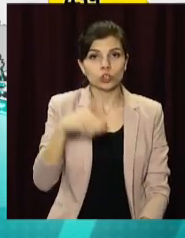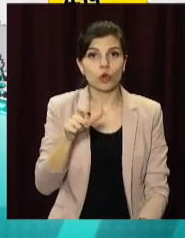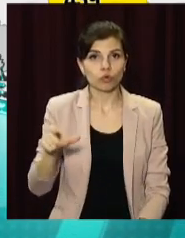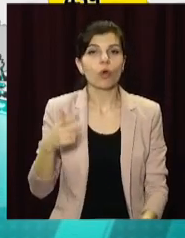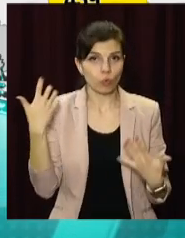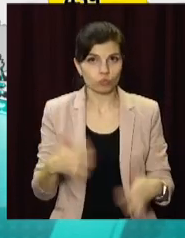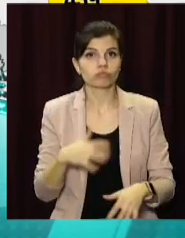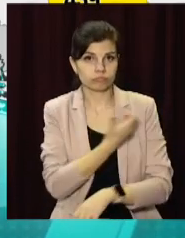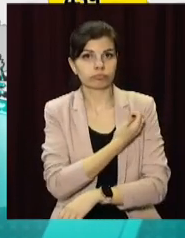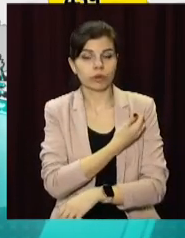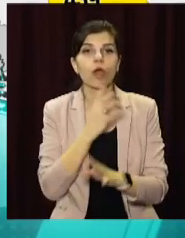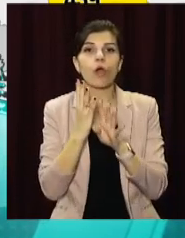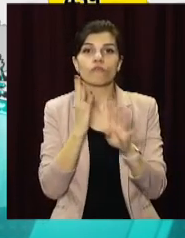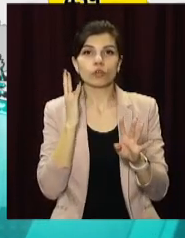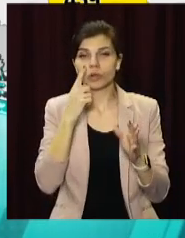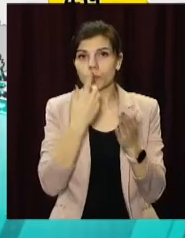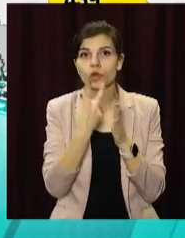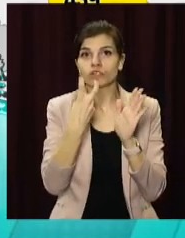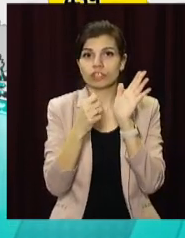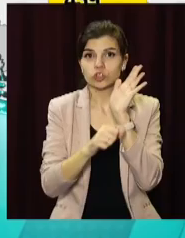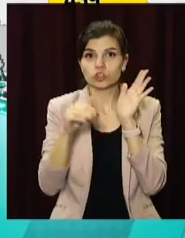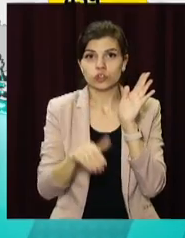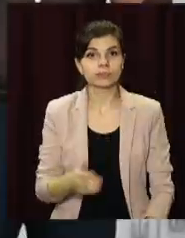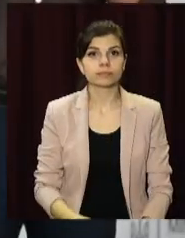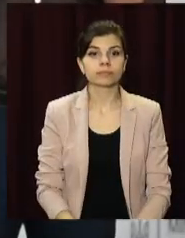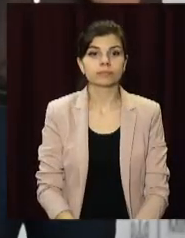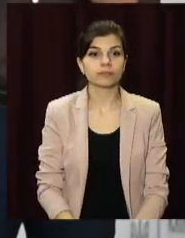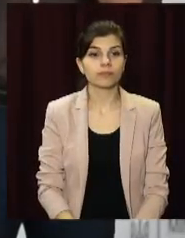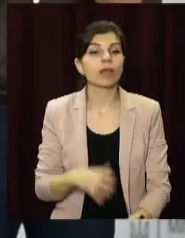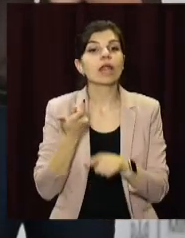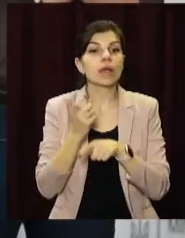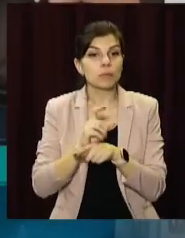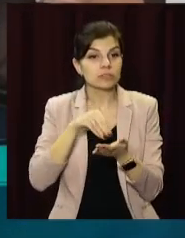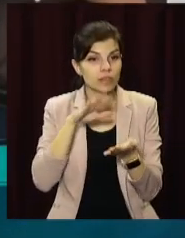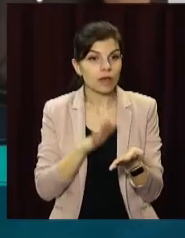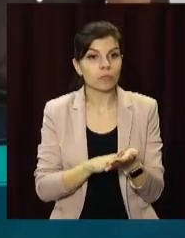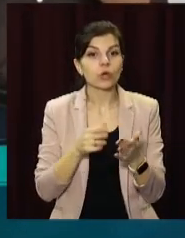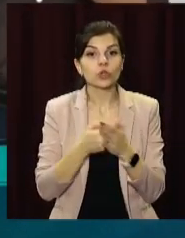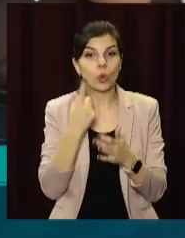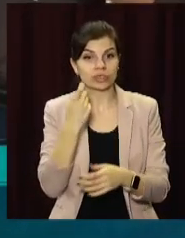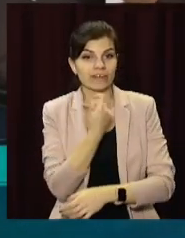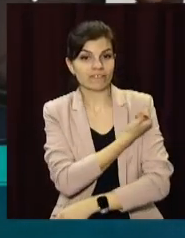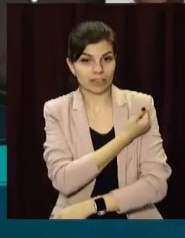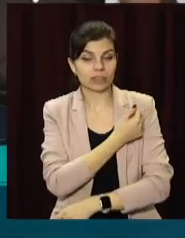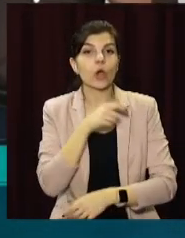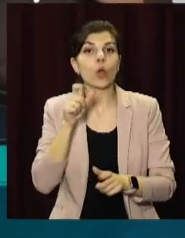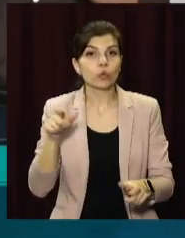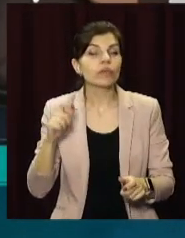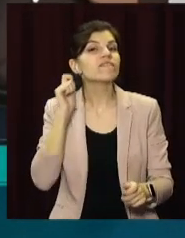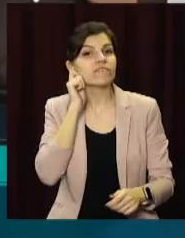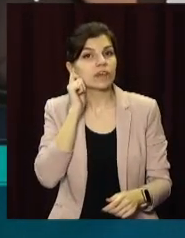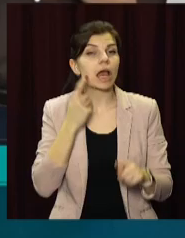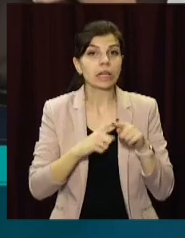людей. Записалися в чергу майже 260 тисяч українців. Найбільше записів до листа вакцинації здійснюють люди віком.